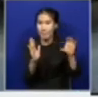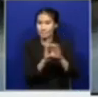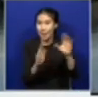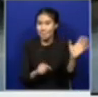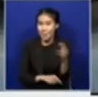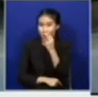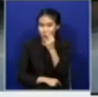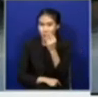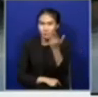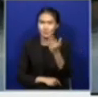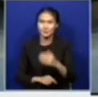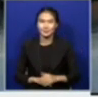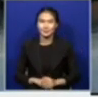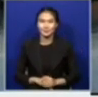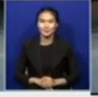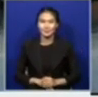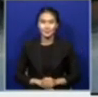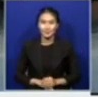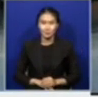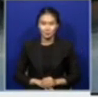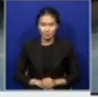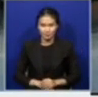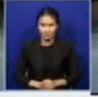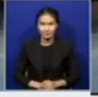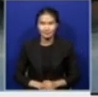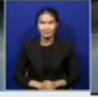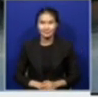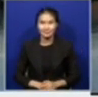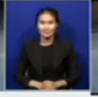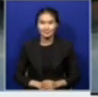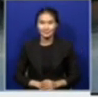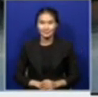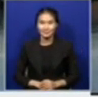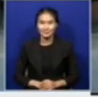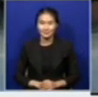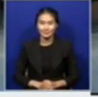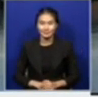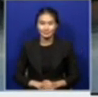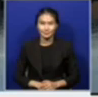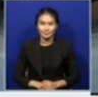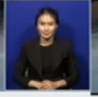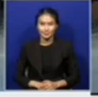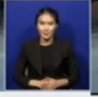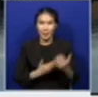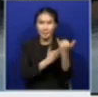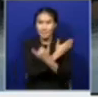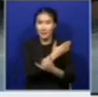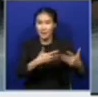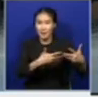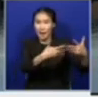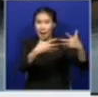ญค่ะสิ่งที่เราจะได้มานั้นตอบโจทย์ยุทธศาสตร์การพัฒนาประเทศของไทยห